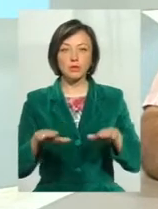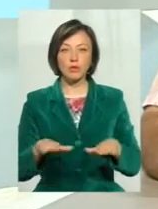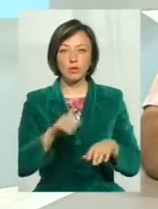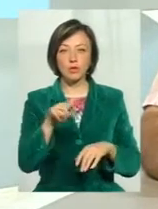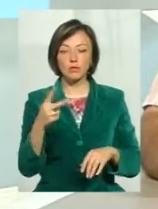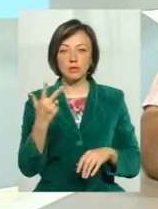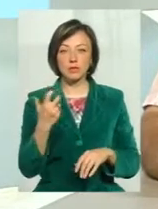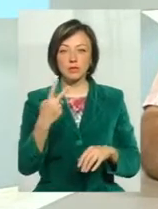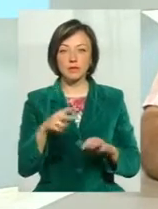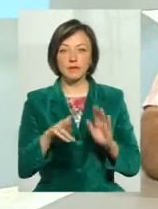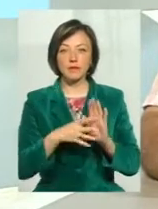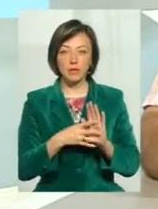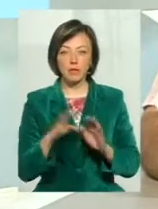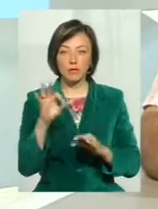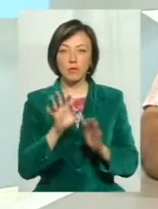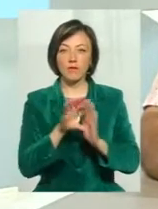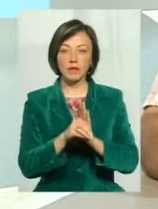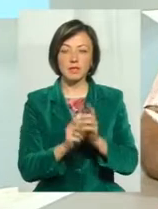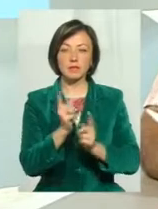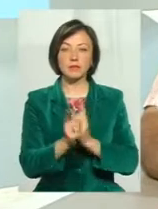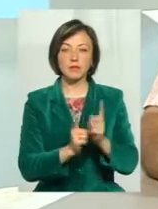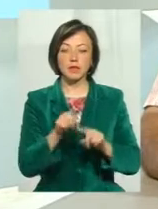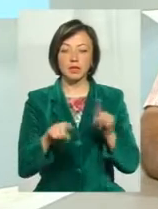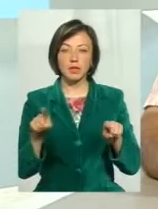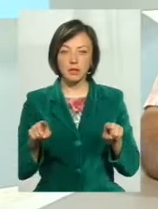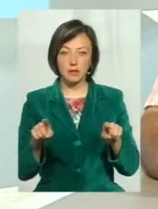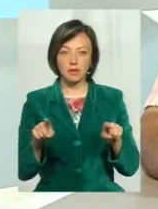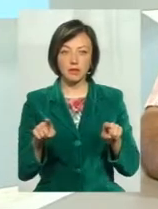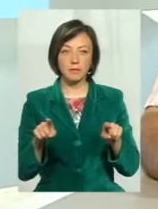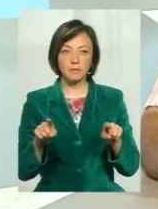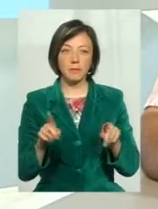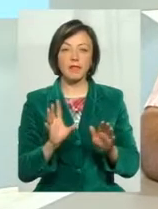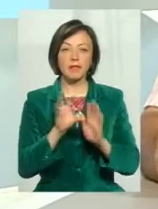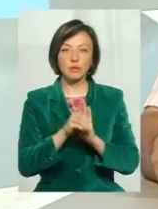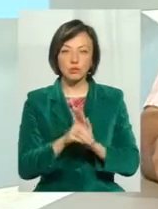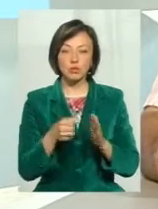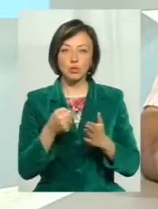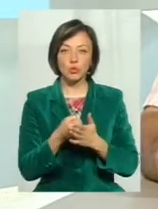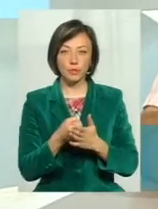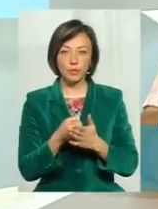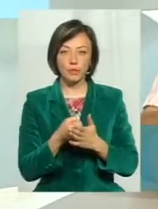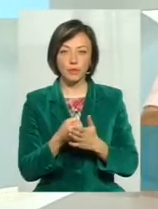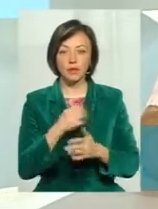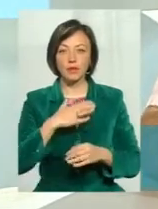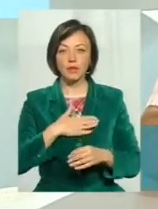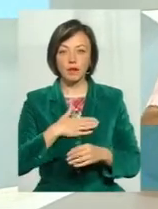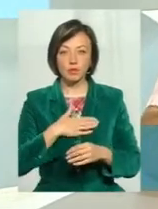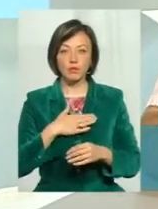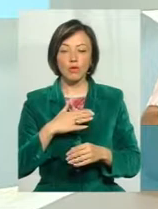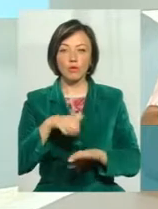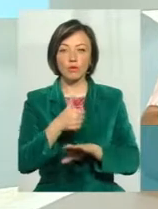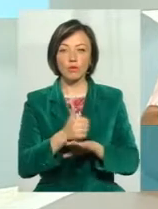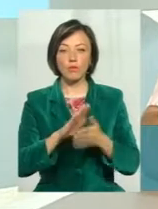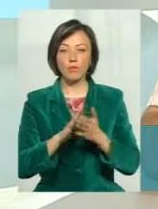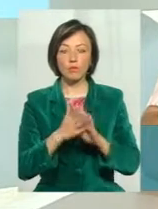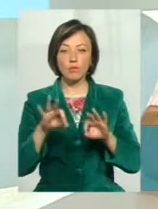номер 329 про внесення змін до деяких постанов Кабінету міністрів України, в тому числі до нашого базового положення про